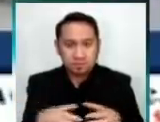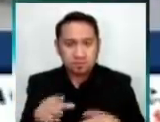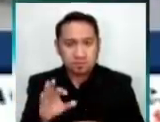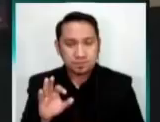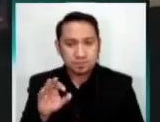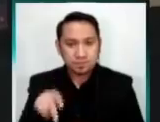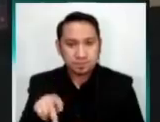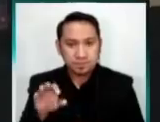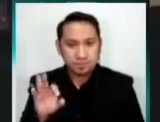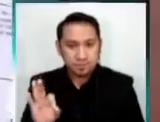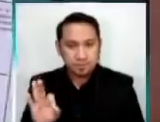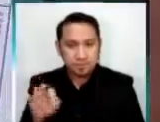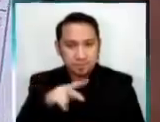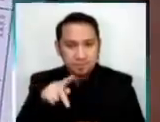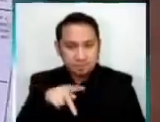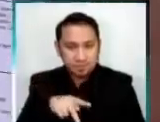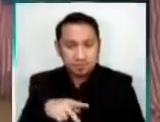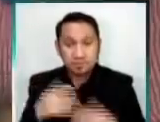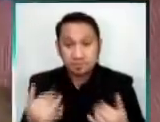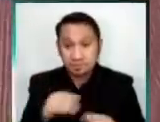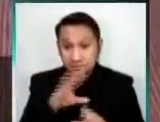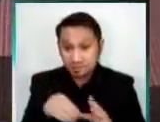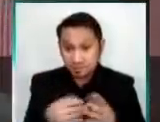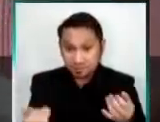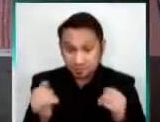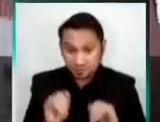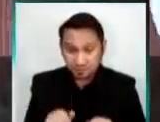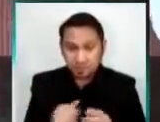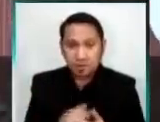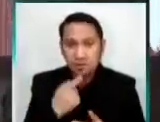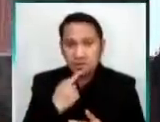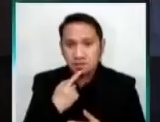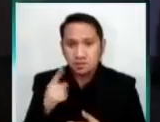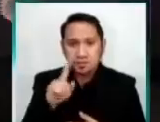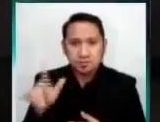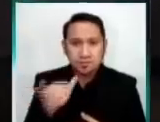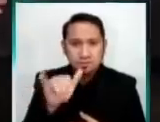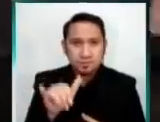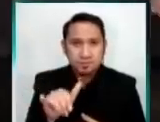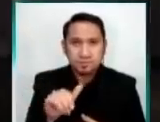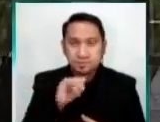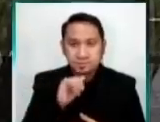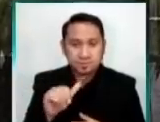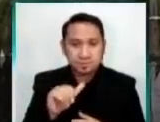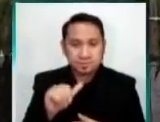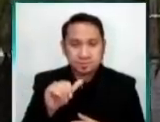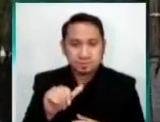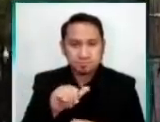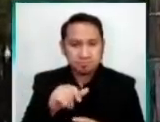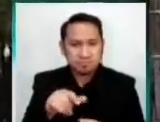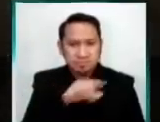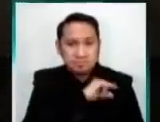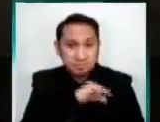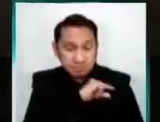Pilipinas. Kabilang sa issue, ang aligasyong perpetually disqualified sa pagtakmong pangulo si Marcos matapos itong